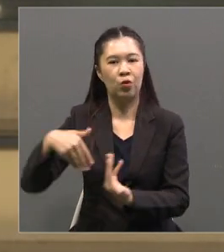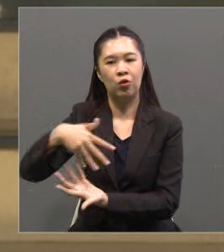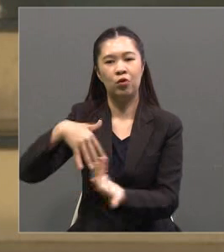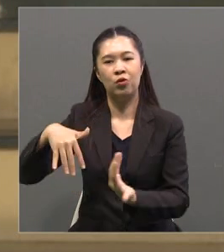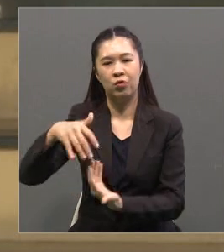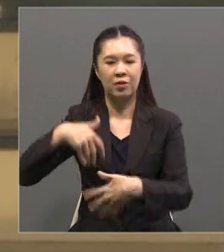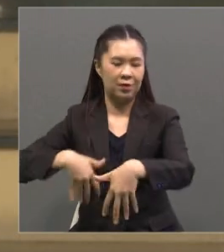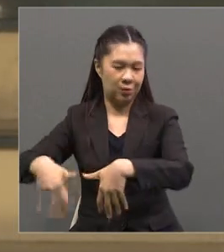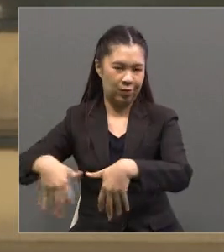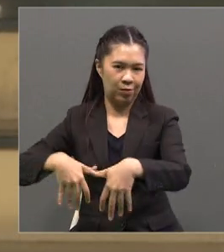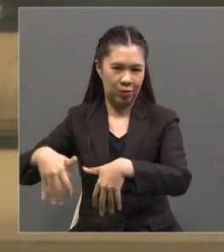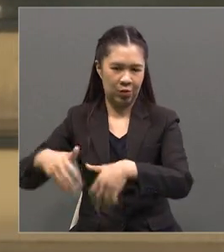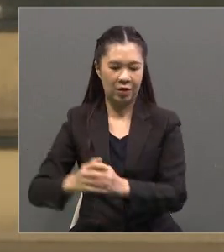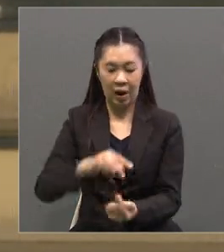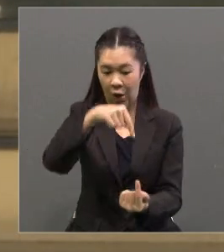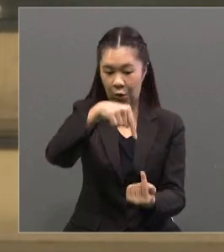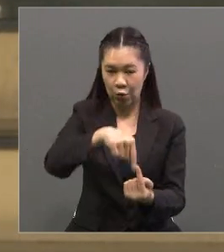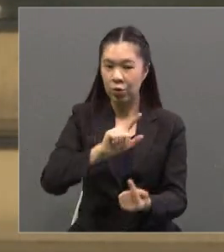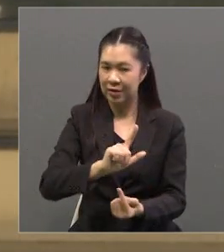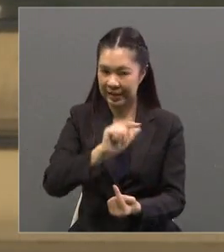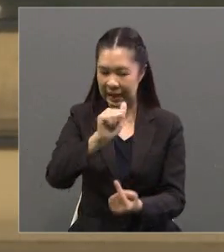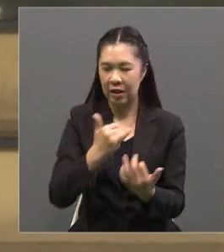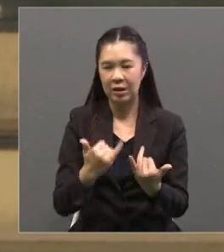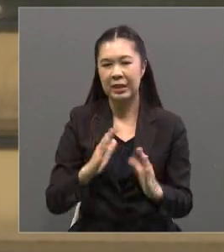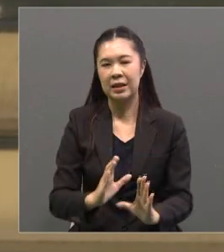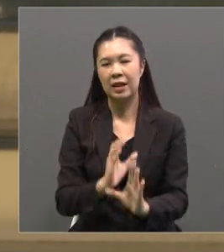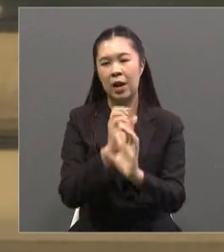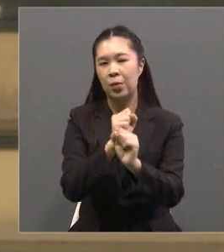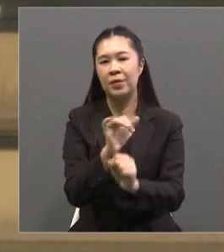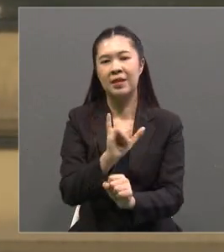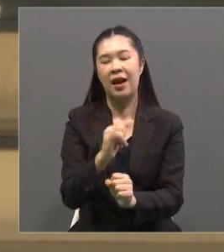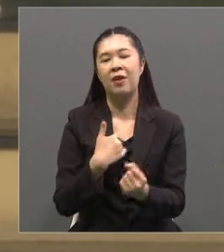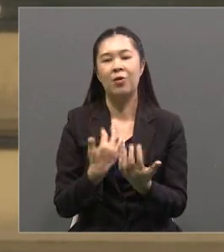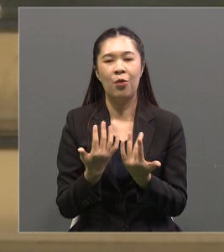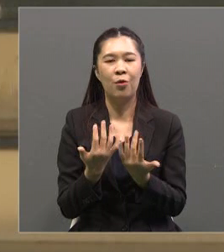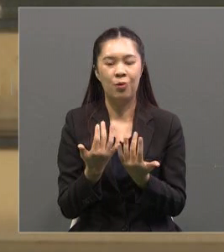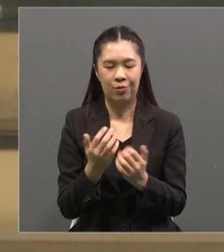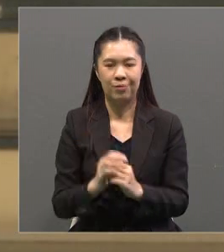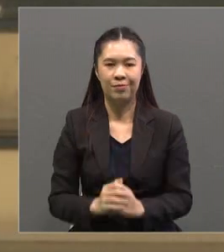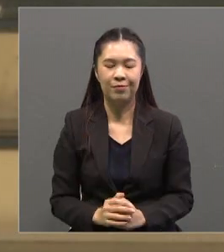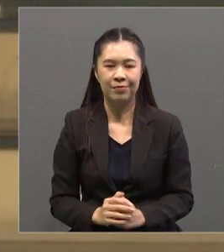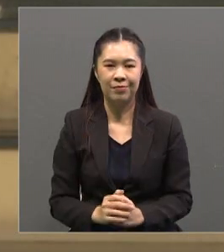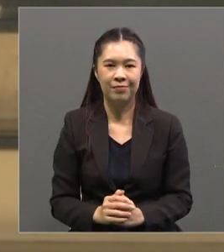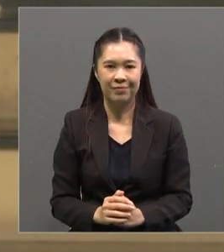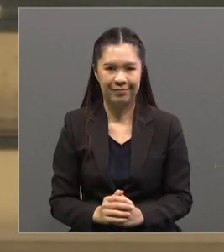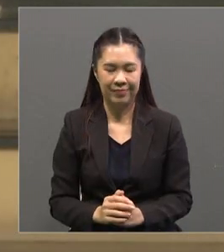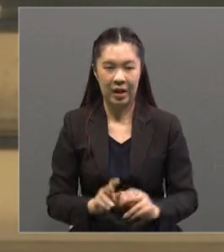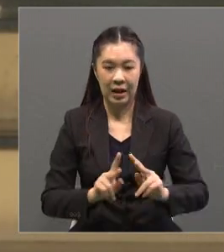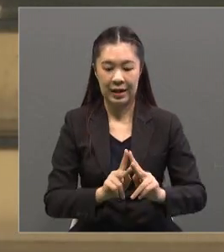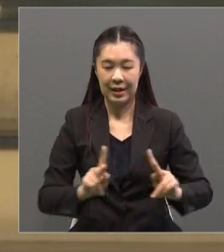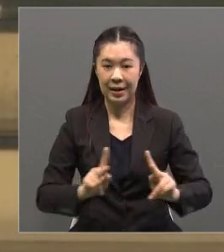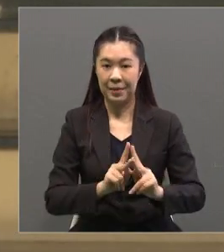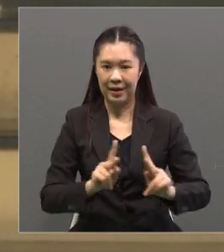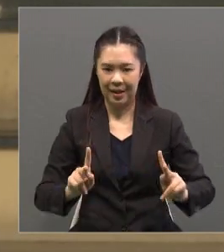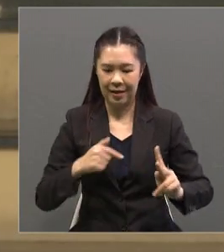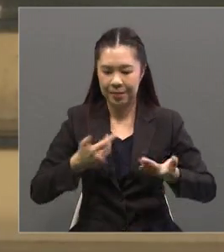ดังนั้นจึงต้องหาจุดที่เหมาะสมเรื่องนี้ก็ยังไม่ได้ข้อสรุปนะคะขอให้รอฟังกันอีกครั้งหนึ่งก่อนส่วนการตั้งคณะกรรมการเพื่อ